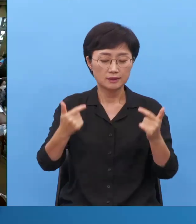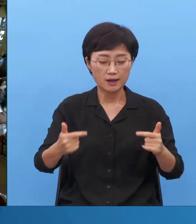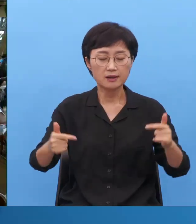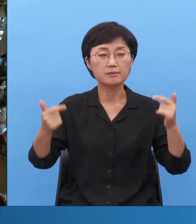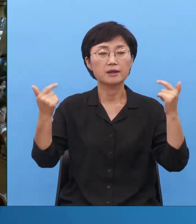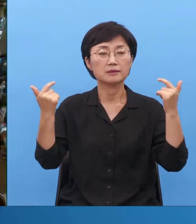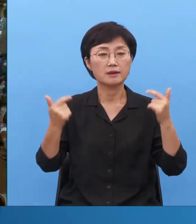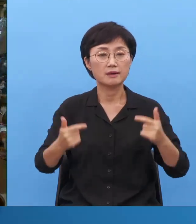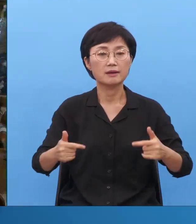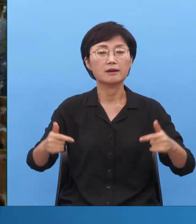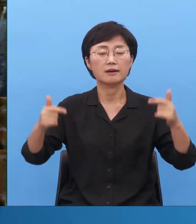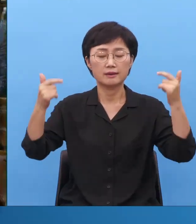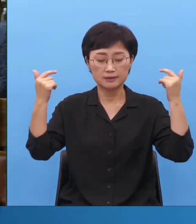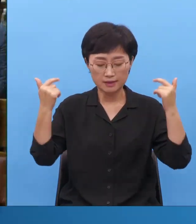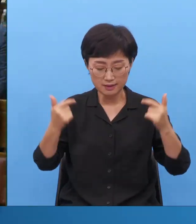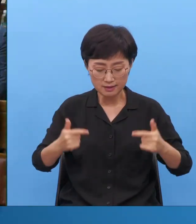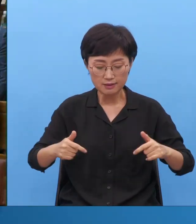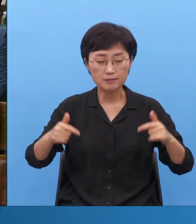날마다